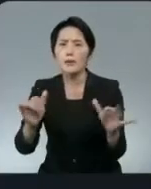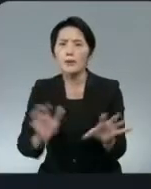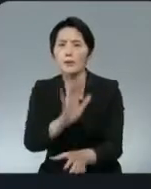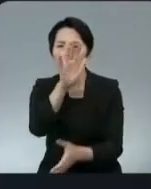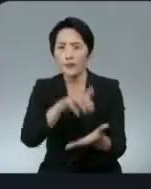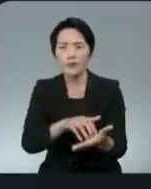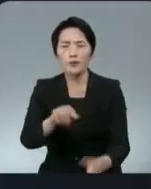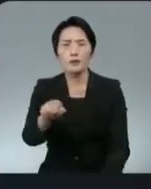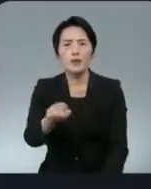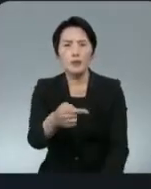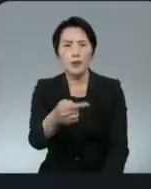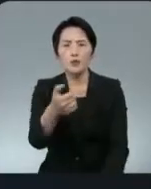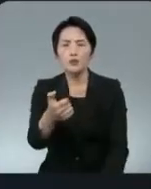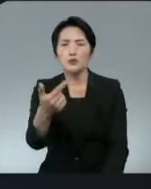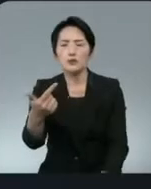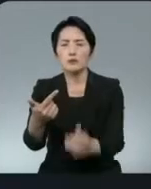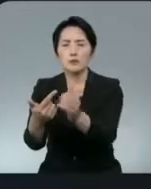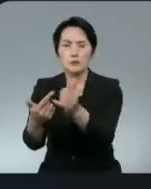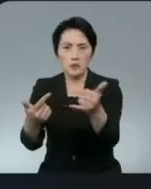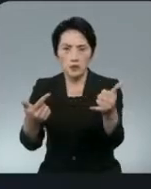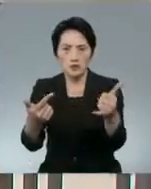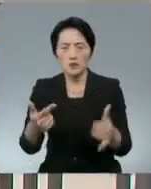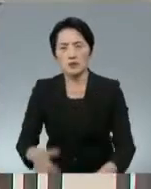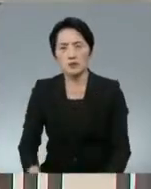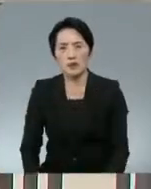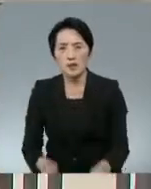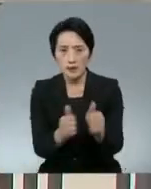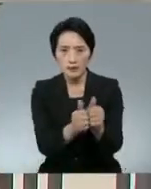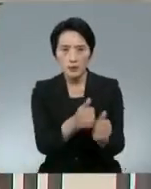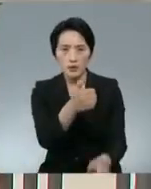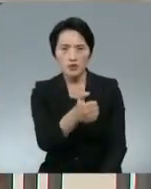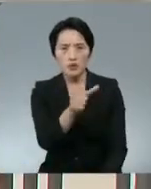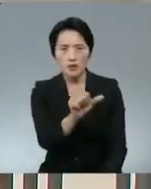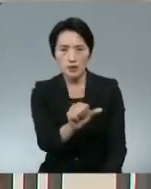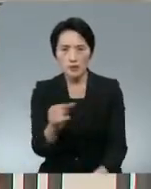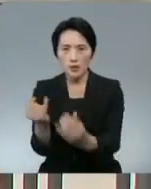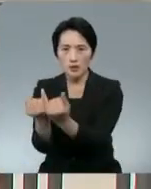其中男性55人，女性101人。